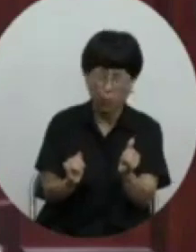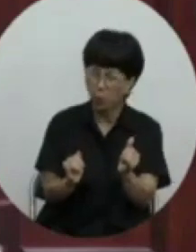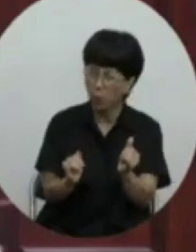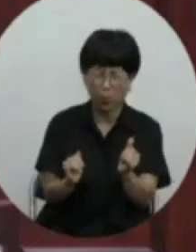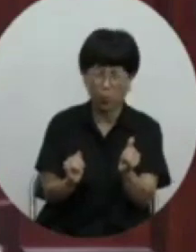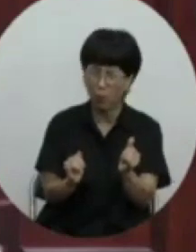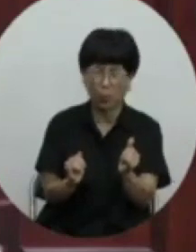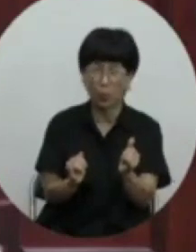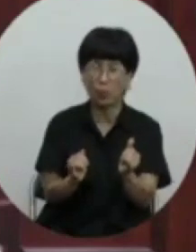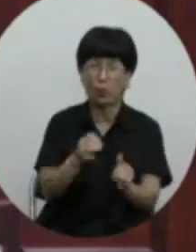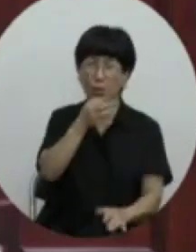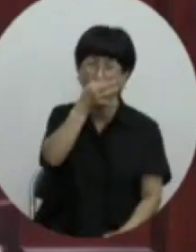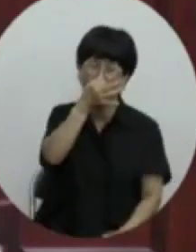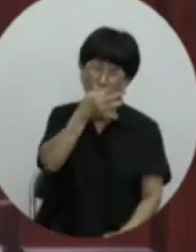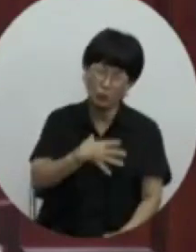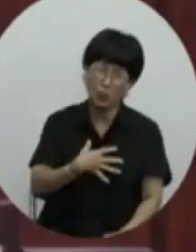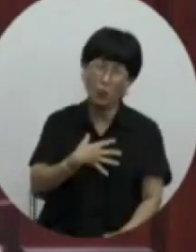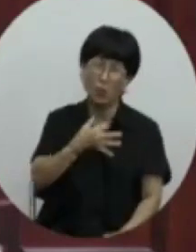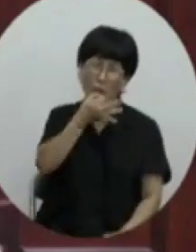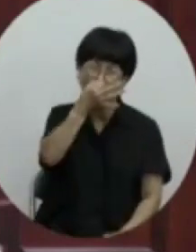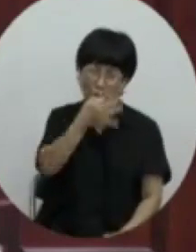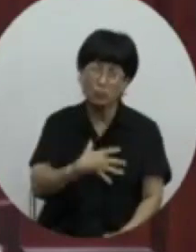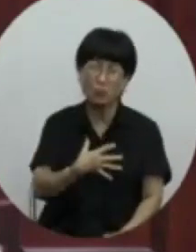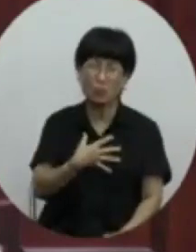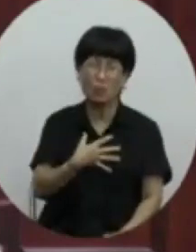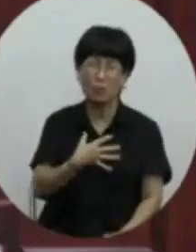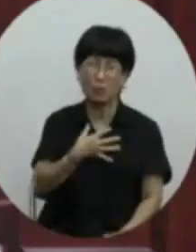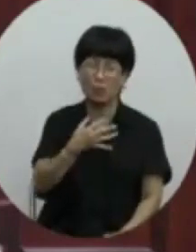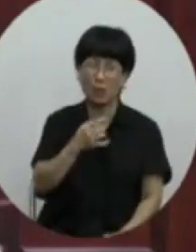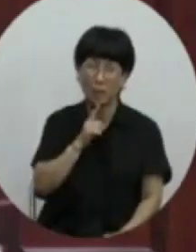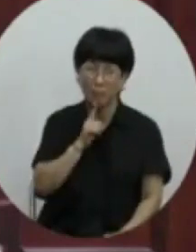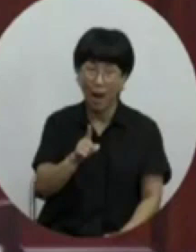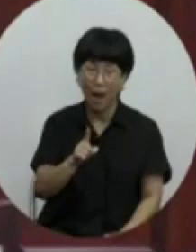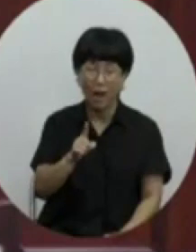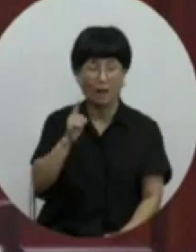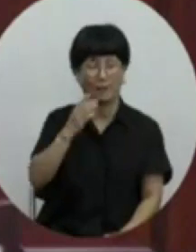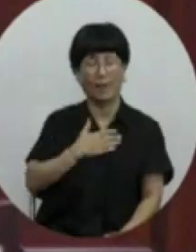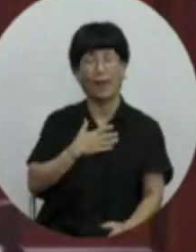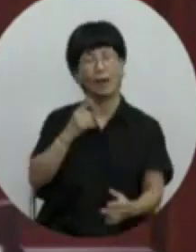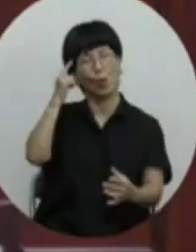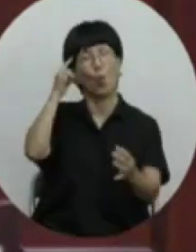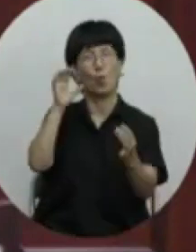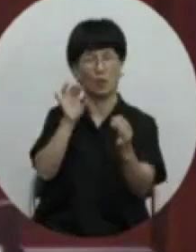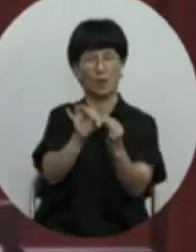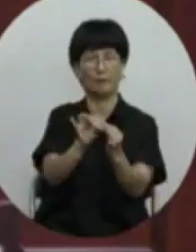수 없이 힘겹고 고통스러울 것이라고 생각합니다.